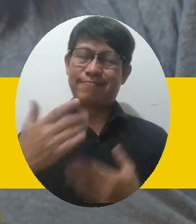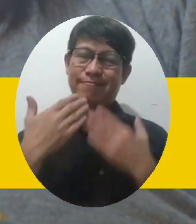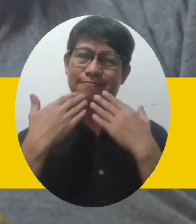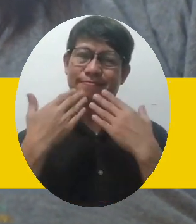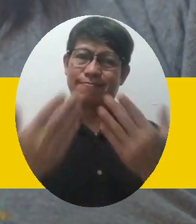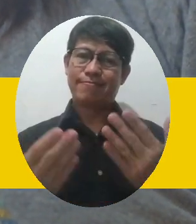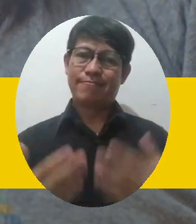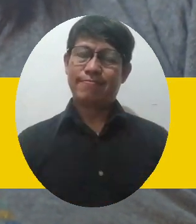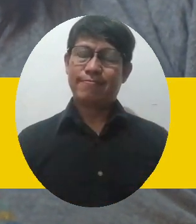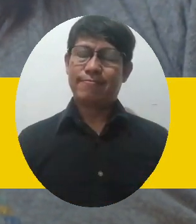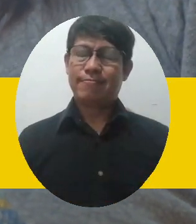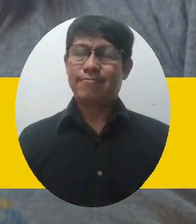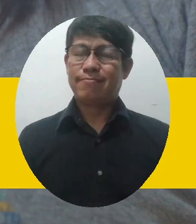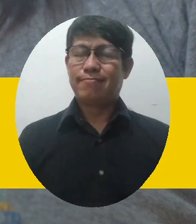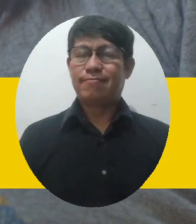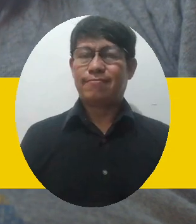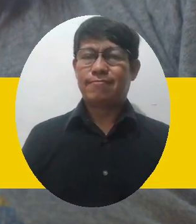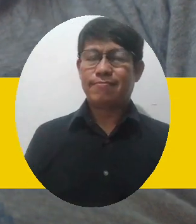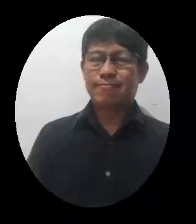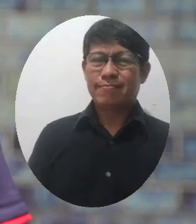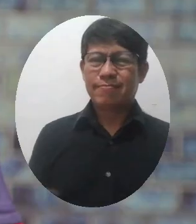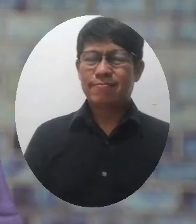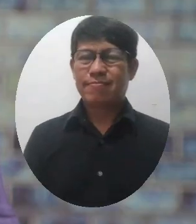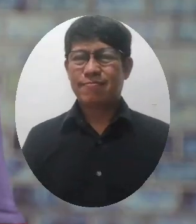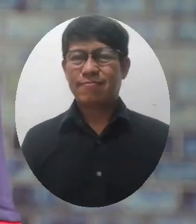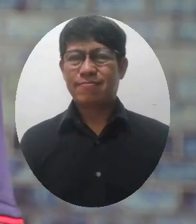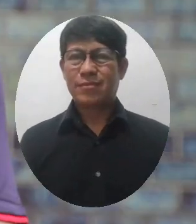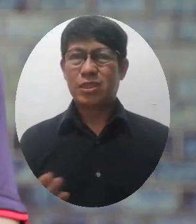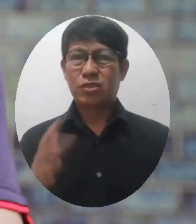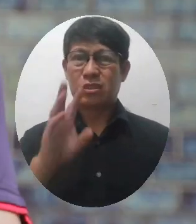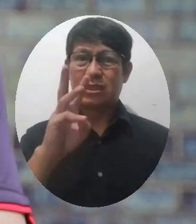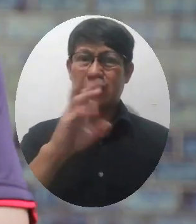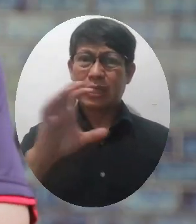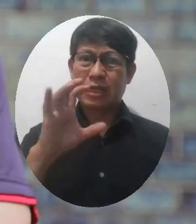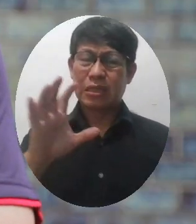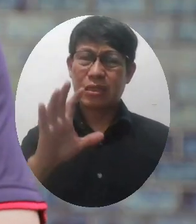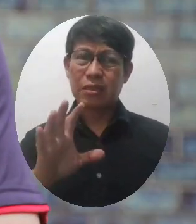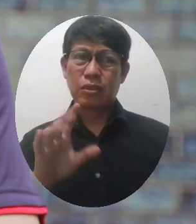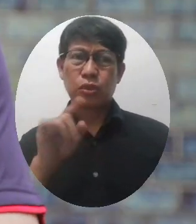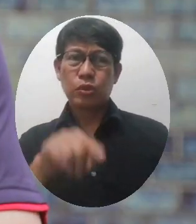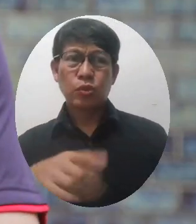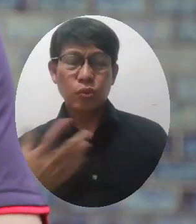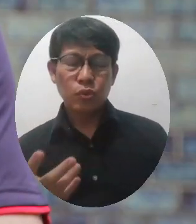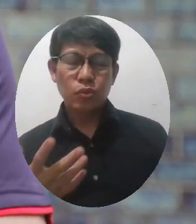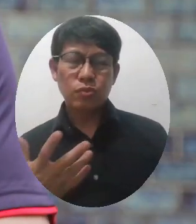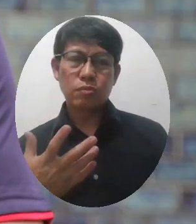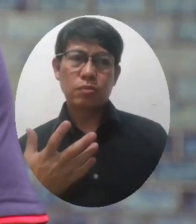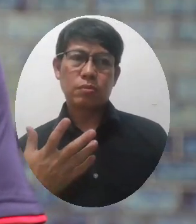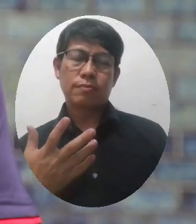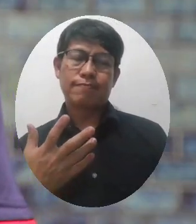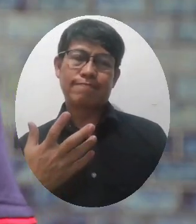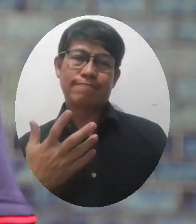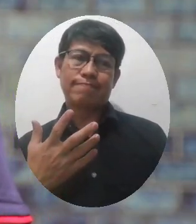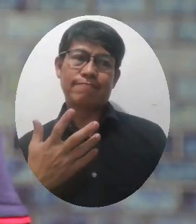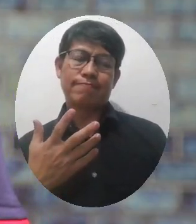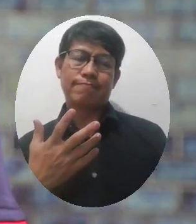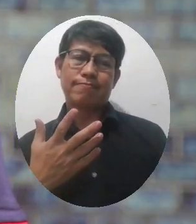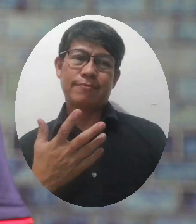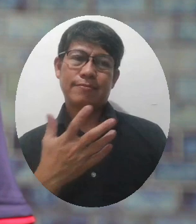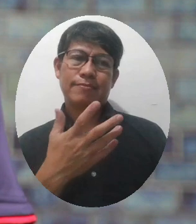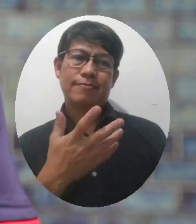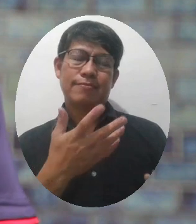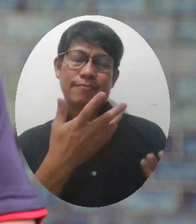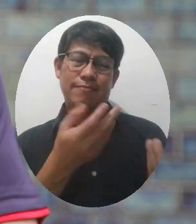donate@kapwako.org. Maraming salamat po. Samantala, umabot na ng 600 katao ang nakatanggap ng tulong mula sa medical